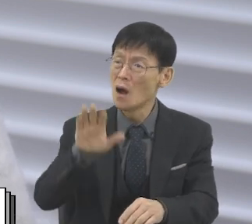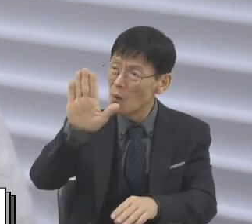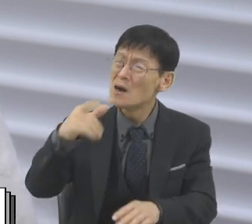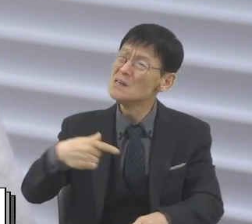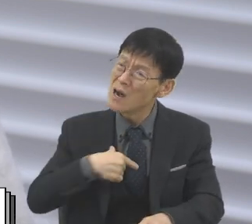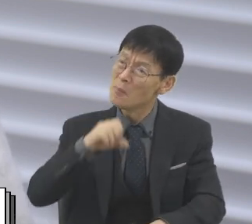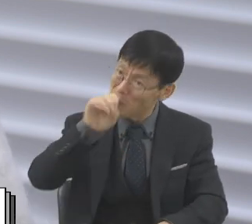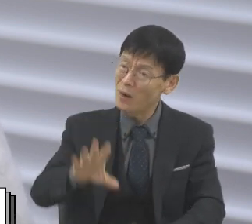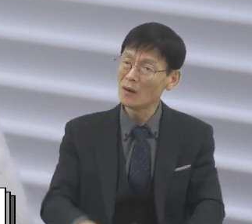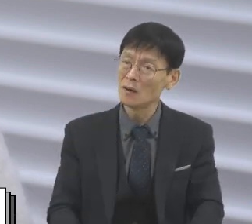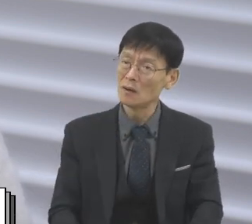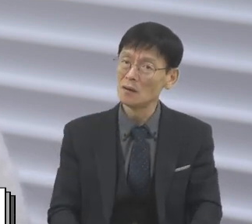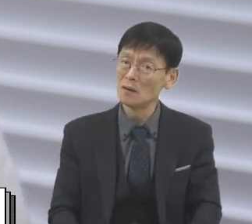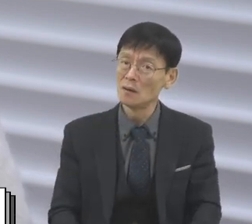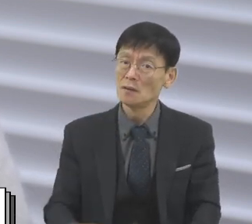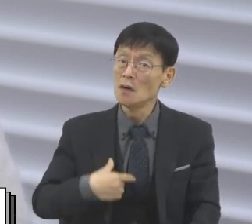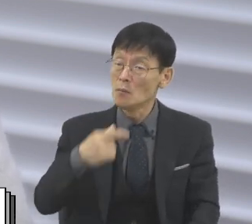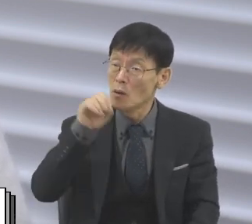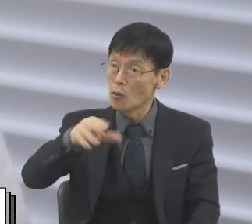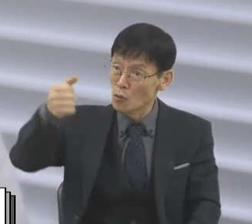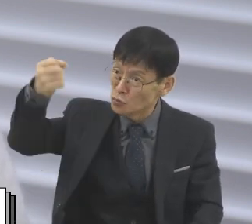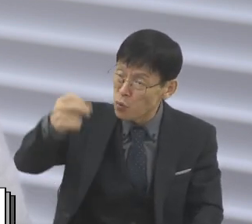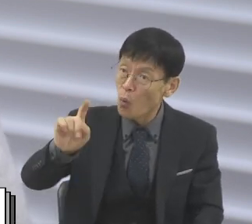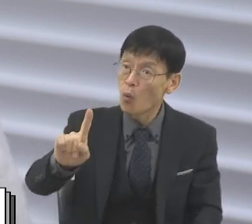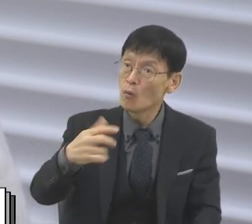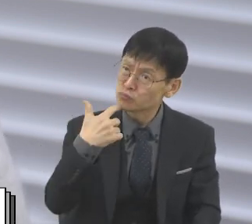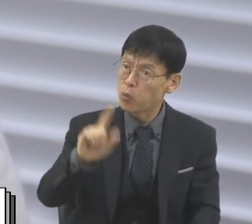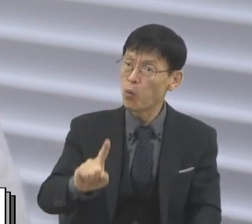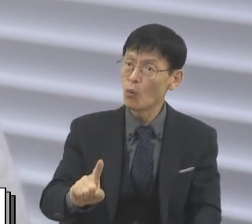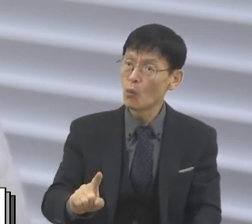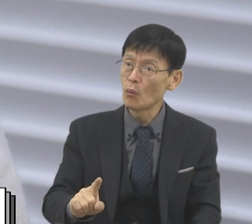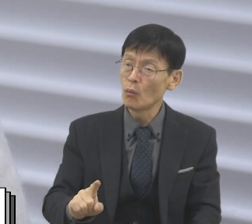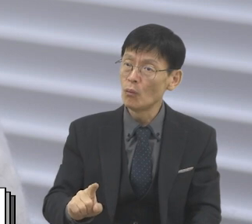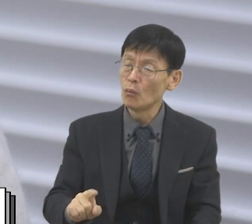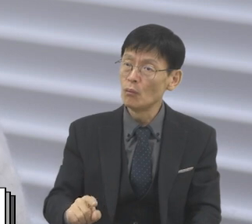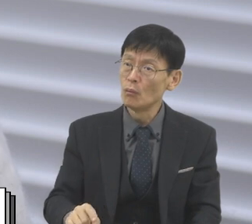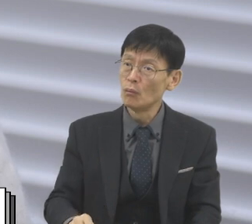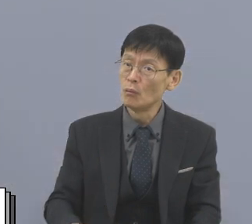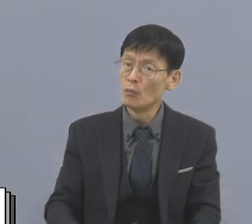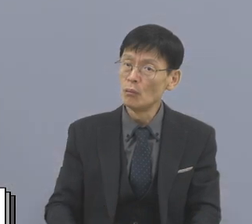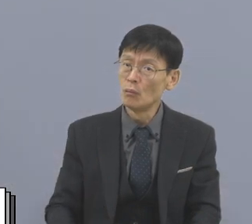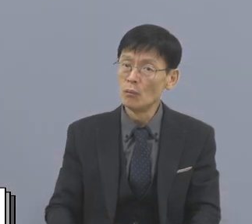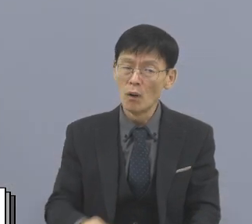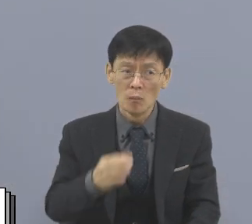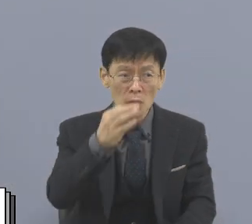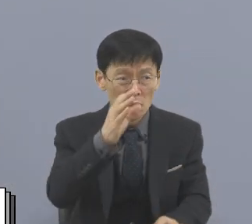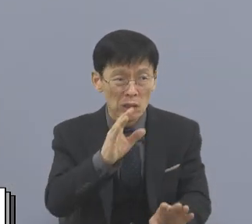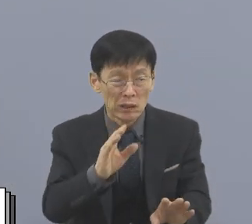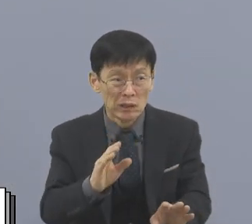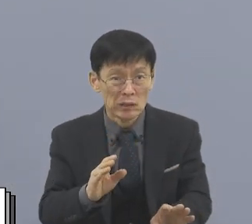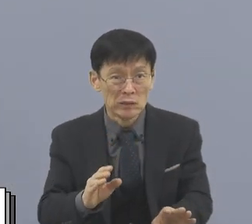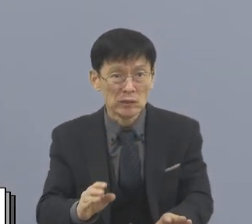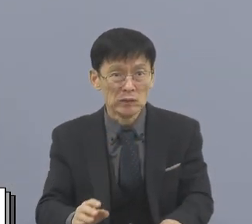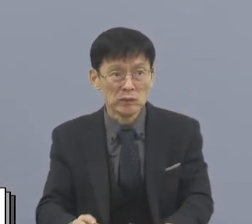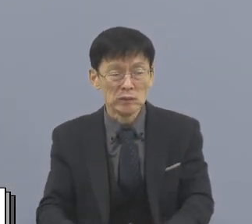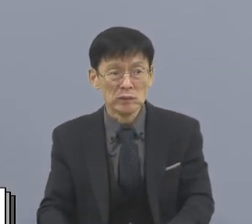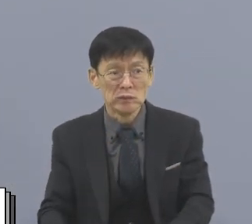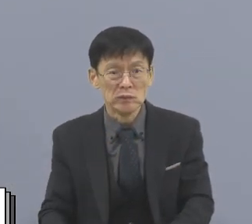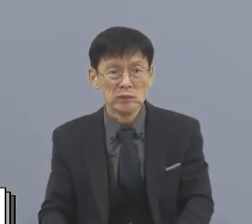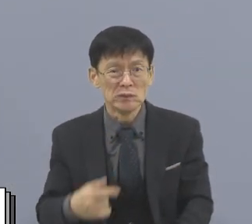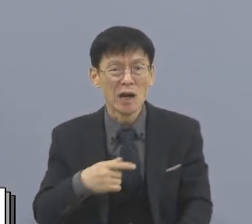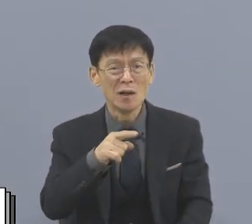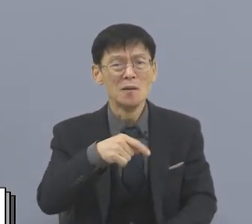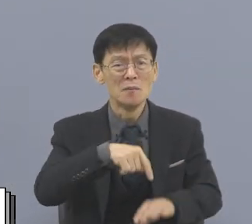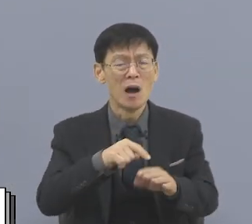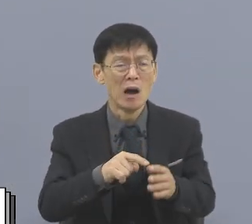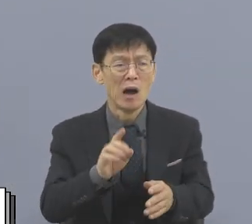하이파이브 하는 거 싫다고요. 제가 싫다고 말했는데 왜 자꾸 계속하는 거예요? 미안해요, 지혜씨. 제가